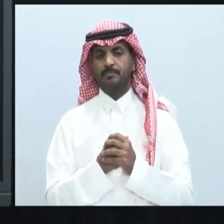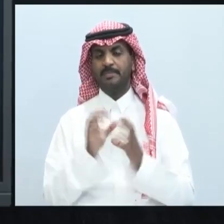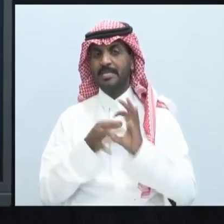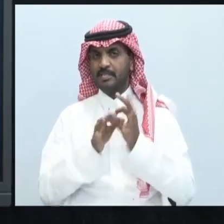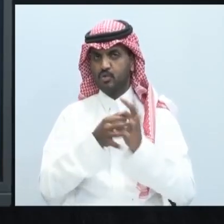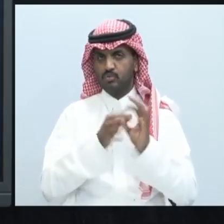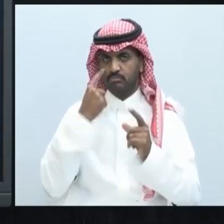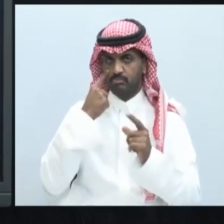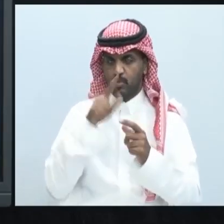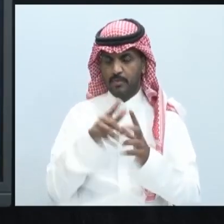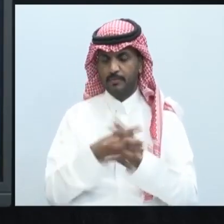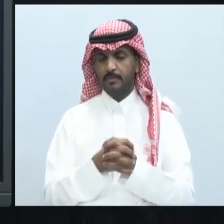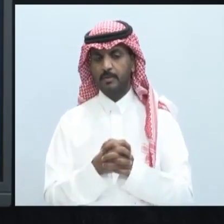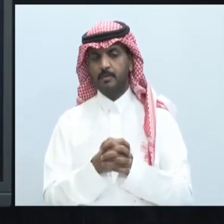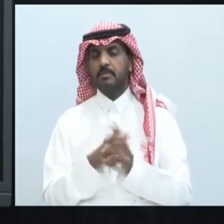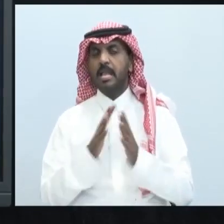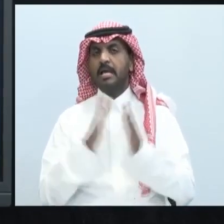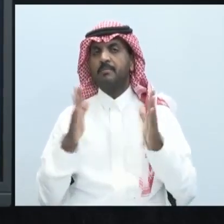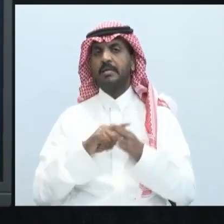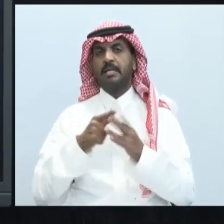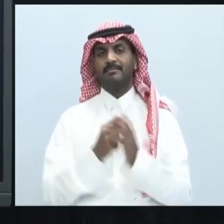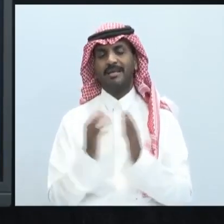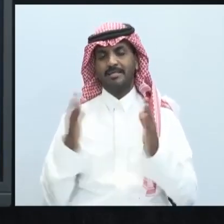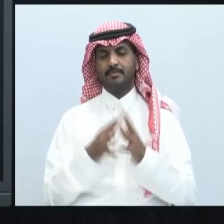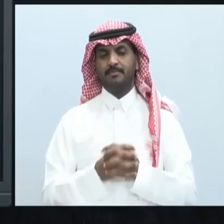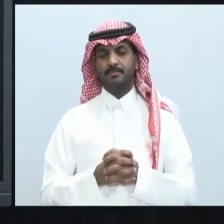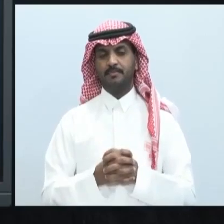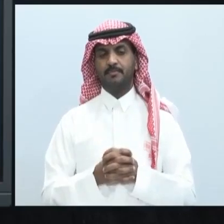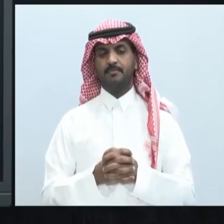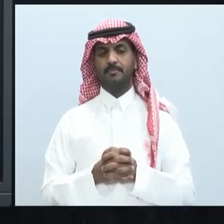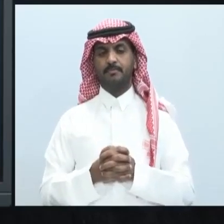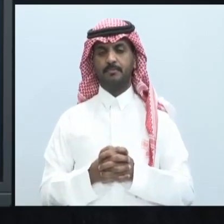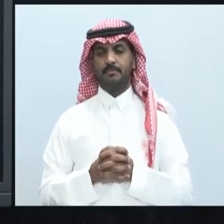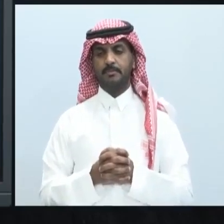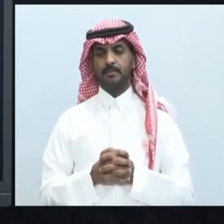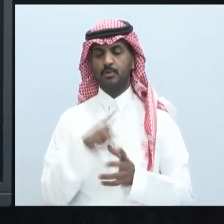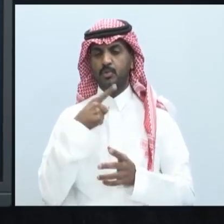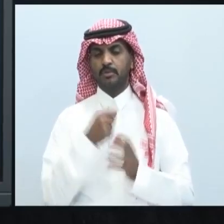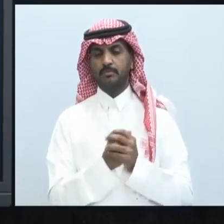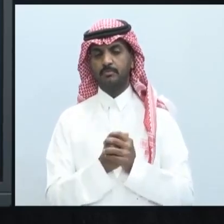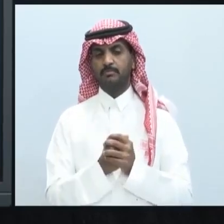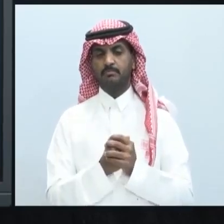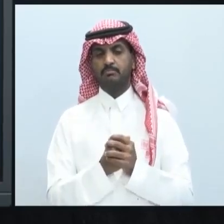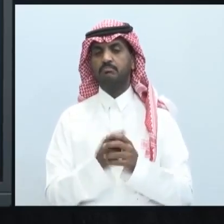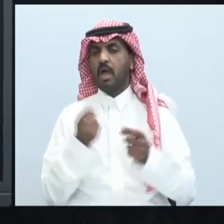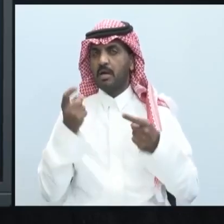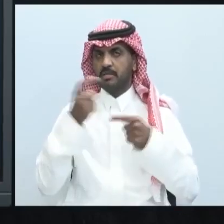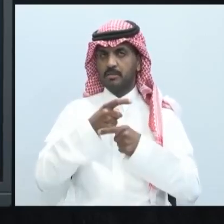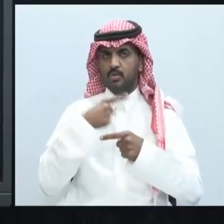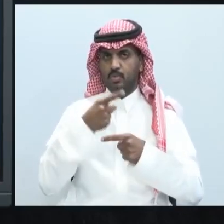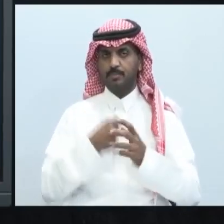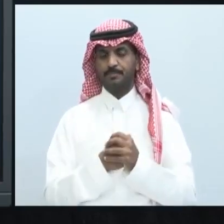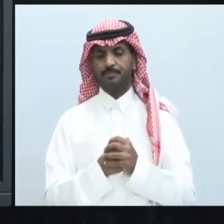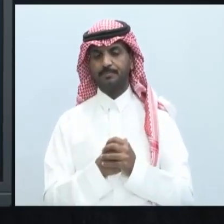كما هو واضح امامكم من الاكبر الى الاصغر ايضا عندما نريد ان نقوم بالعكس لاحظ